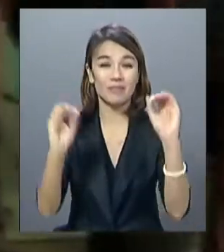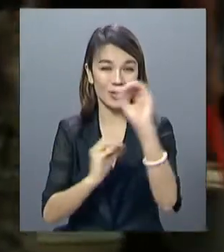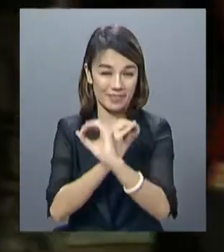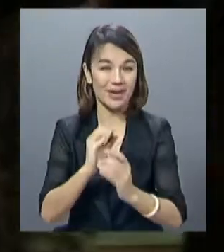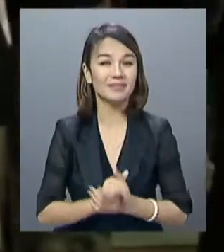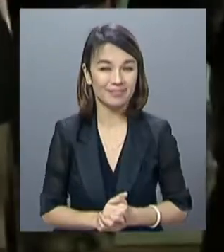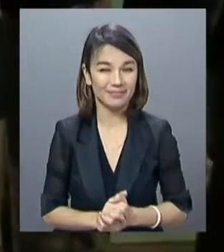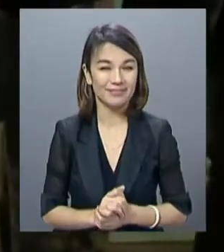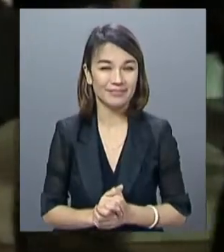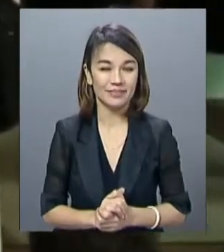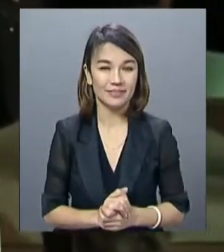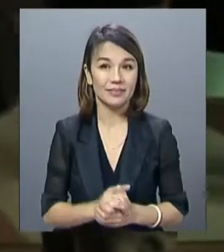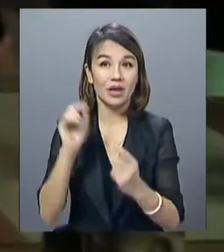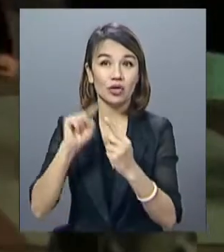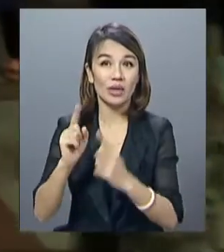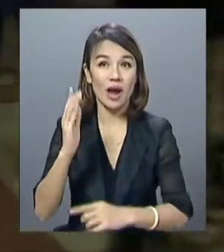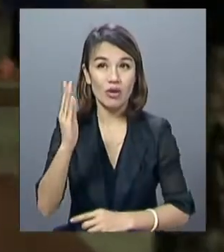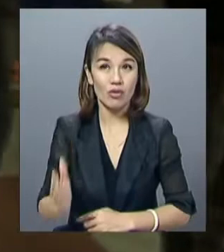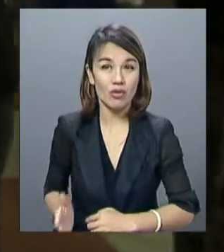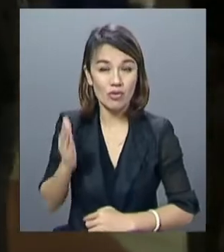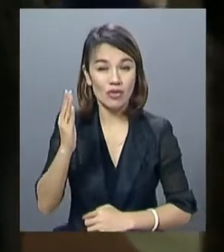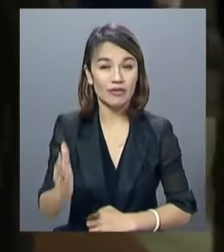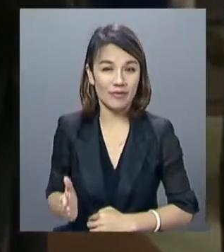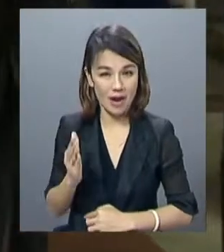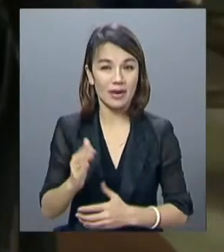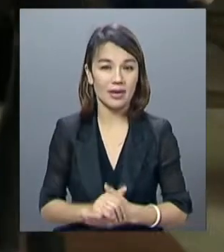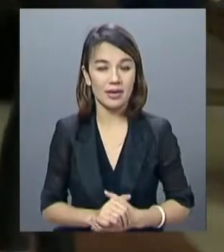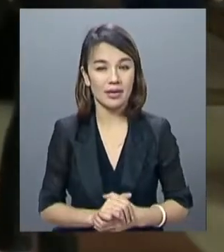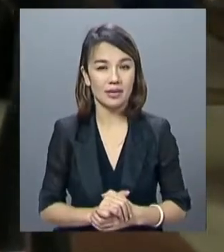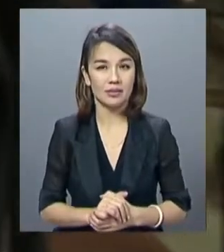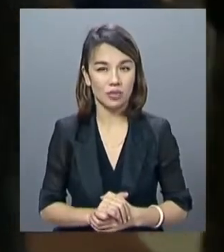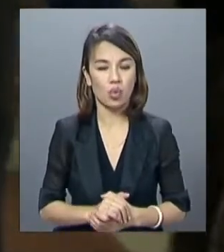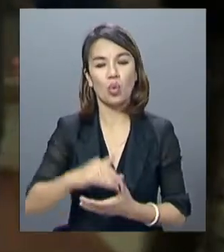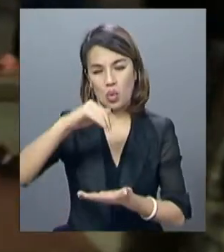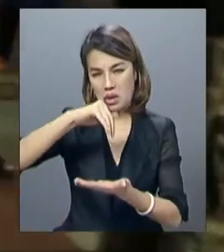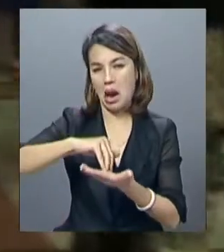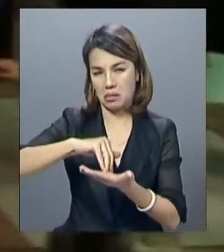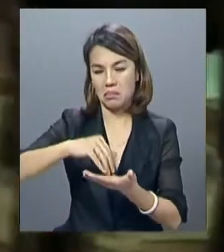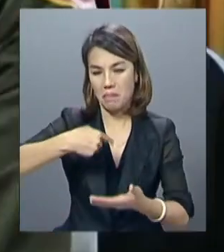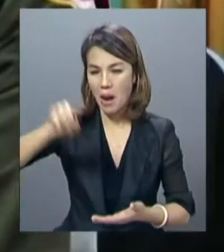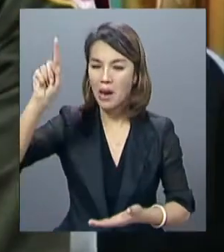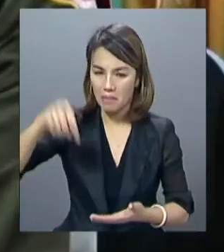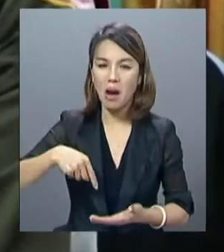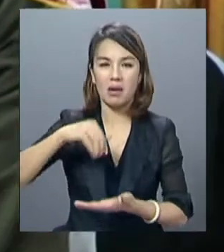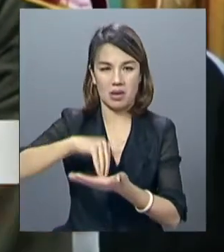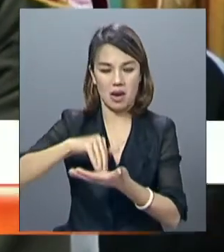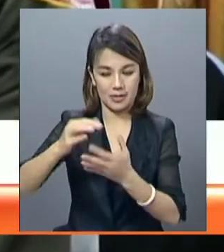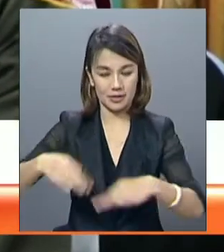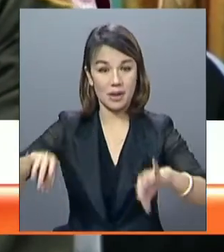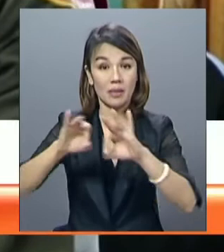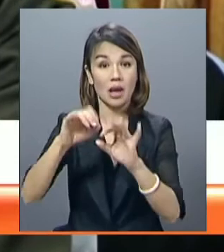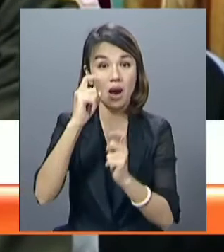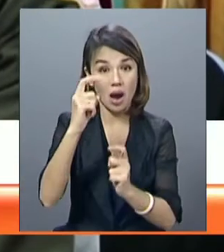สังหวัดนี้รถไฟเป็นเหมือนสายเลือดหลักถามว่าอันตรายไห